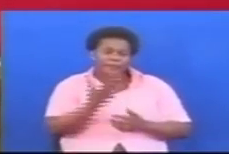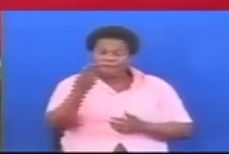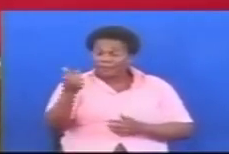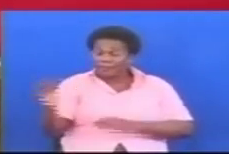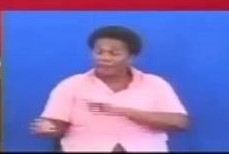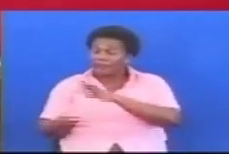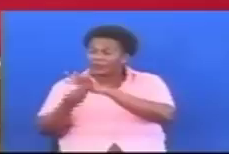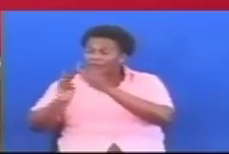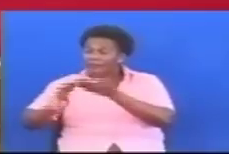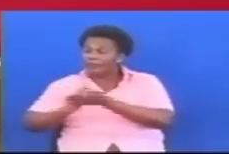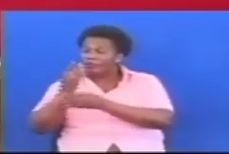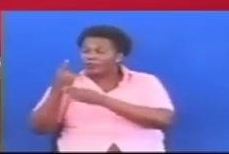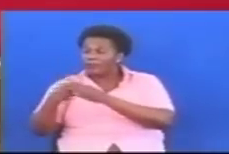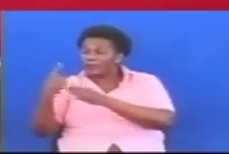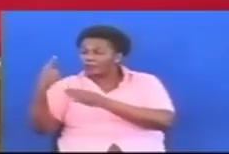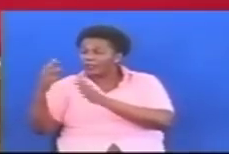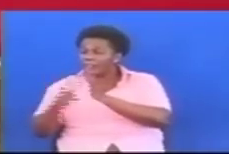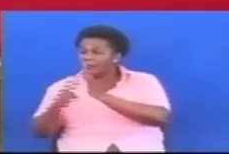bilioni